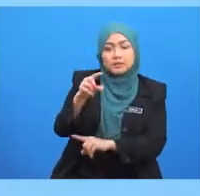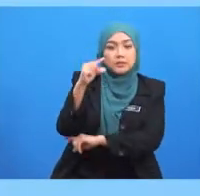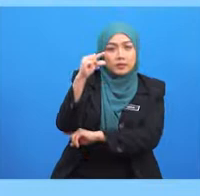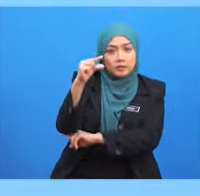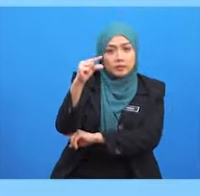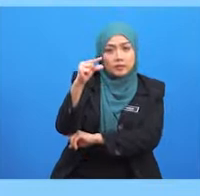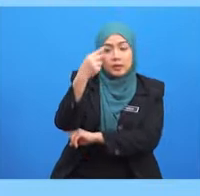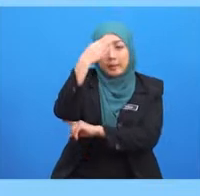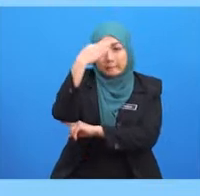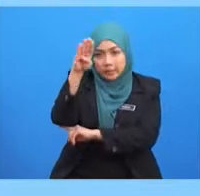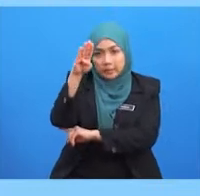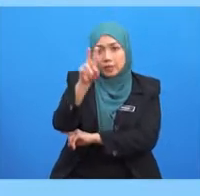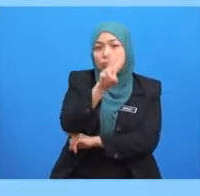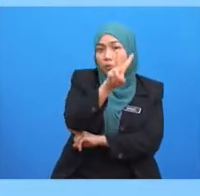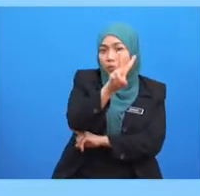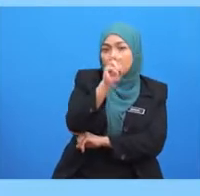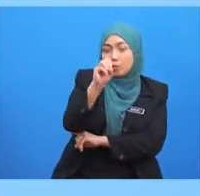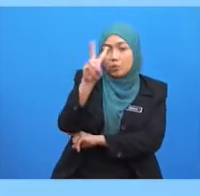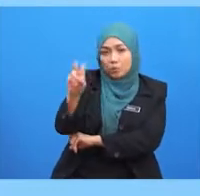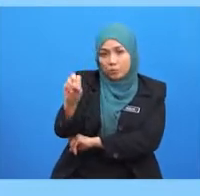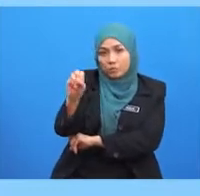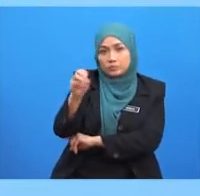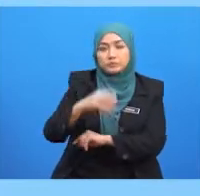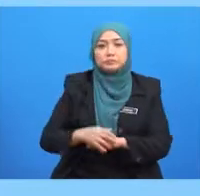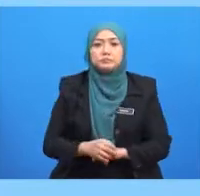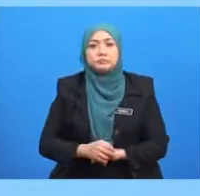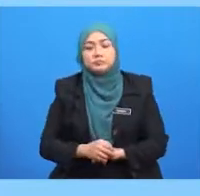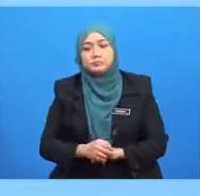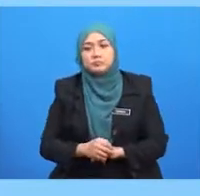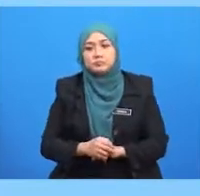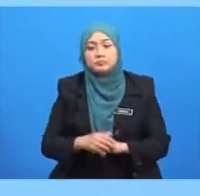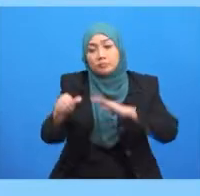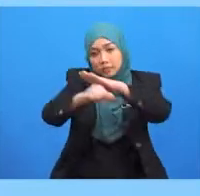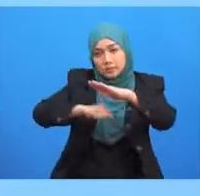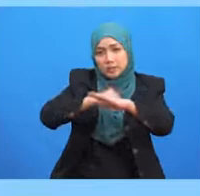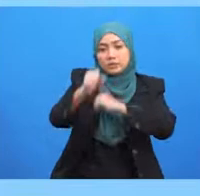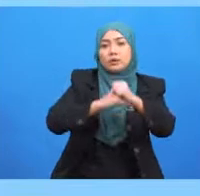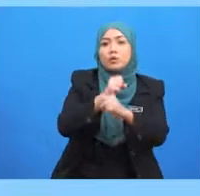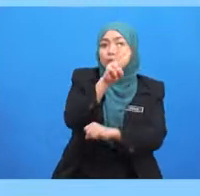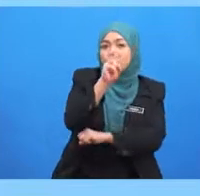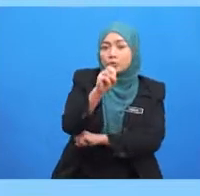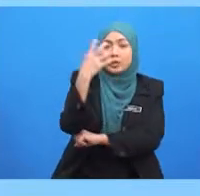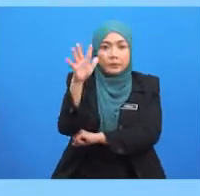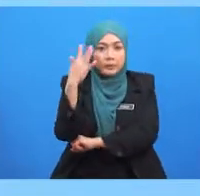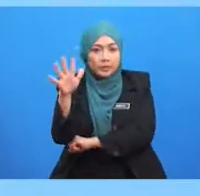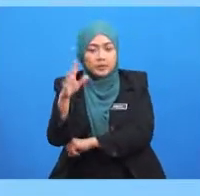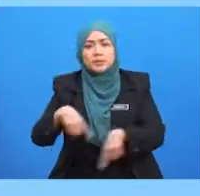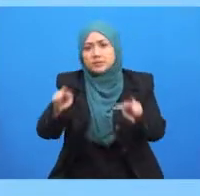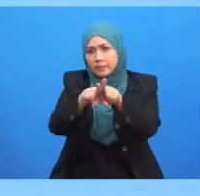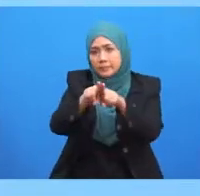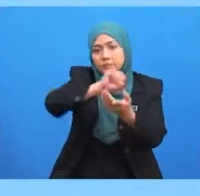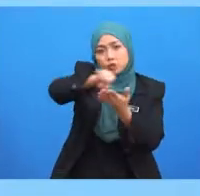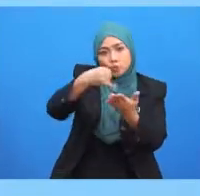tahun Hai 20 berasaskan tahun 2015 adalah sama dengan